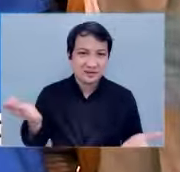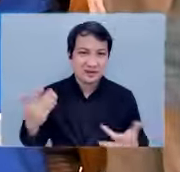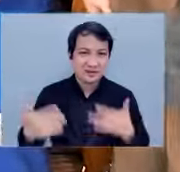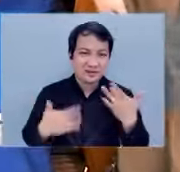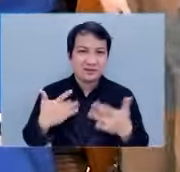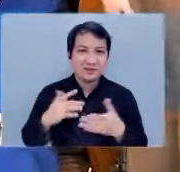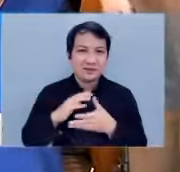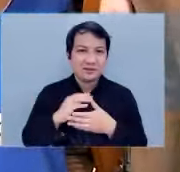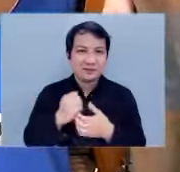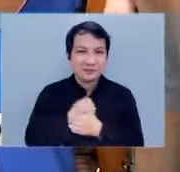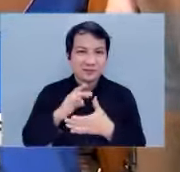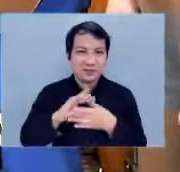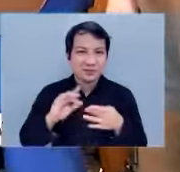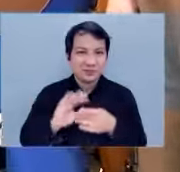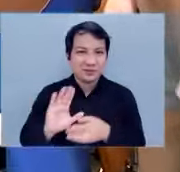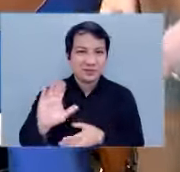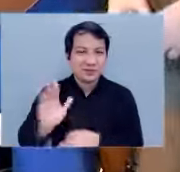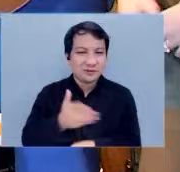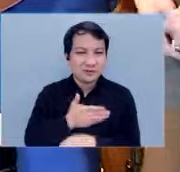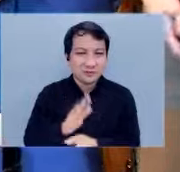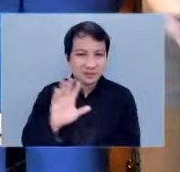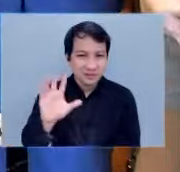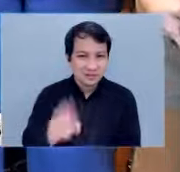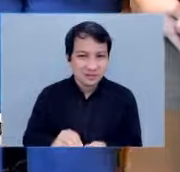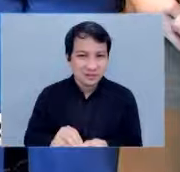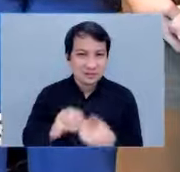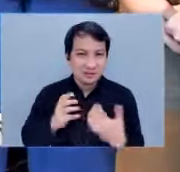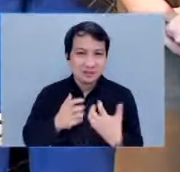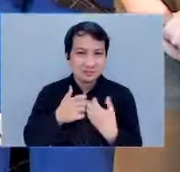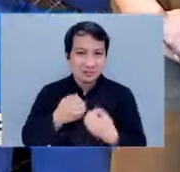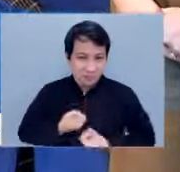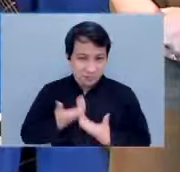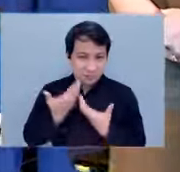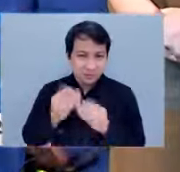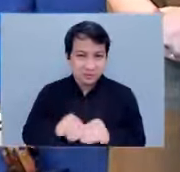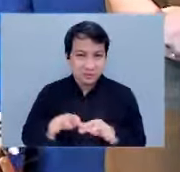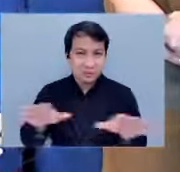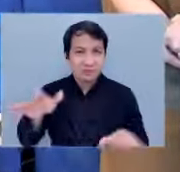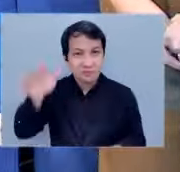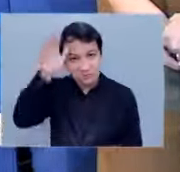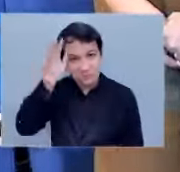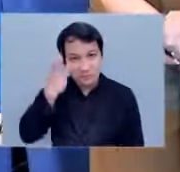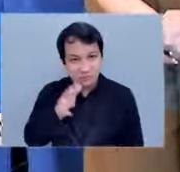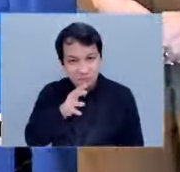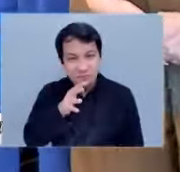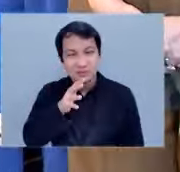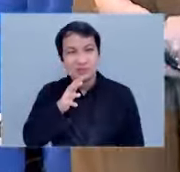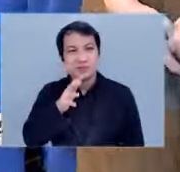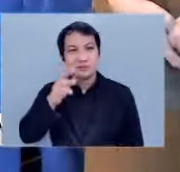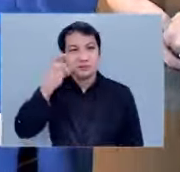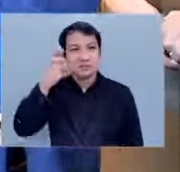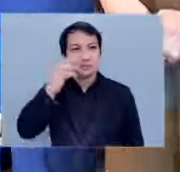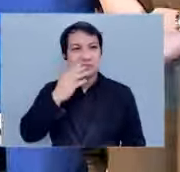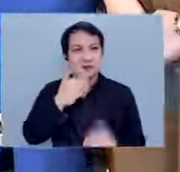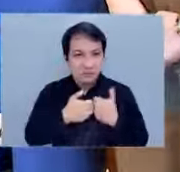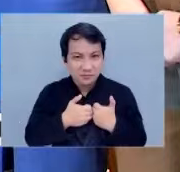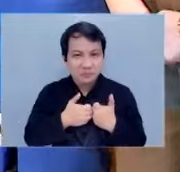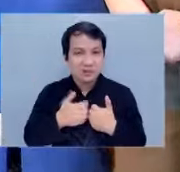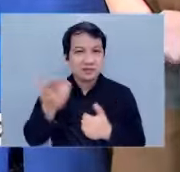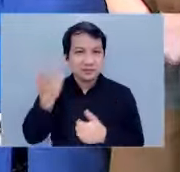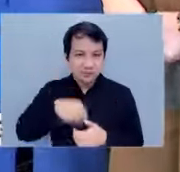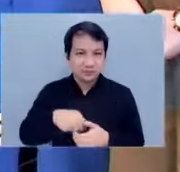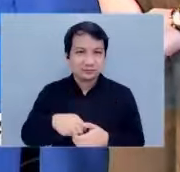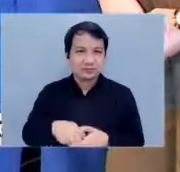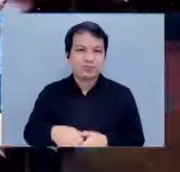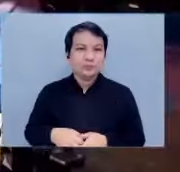ang maganda sa mga kanta nyo, nagtatranscend siya kahit pang magulang, pang romantic love. Ang ganda. Sino master of lyrics? Mm-hmm.